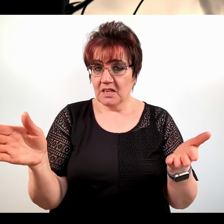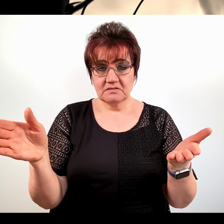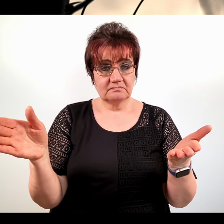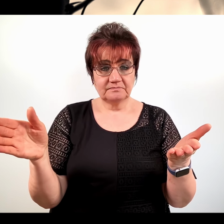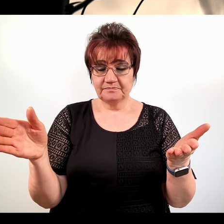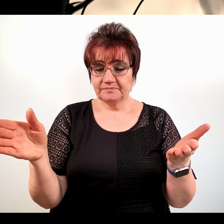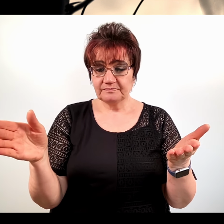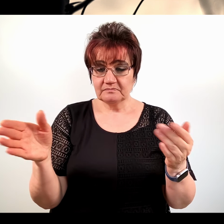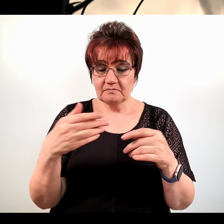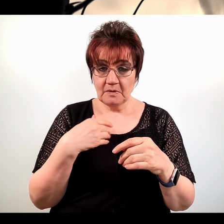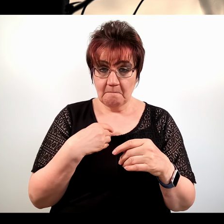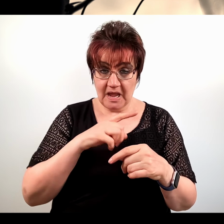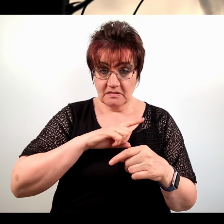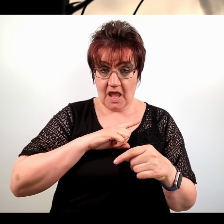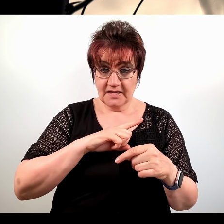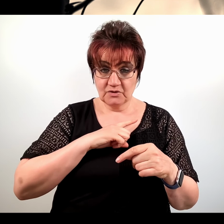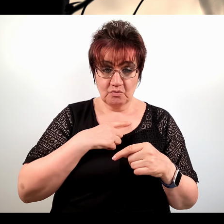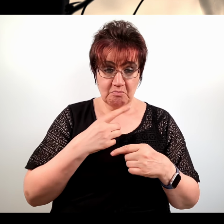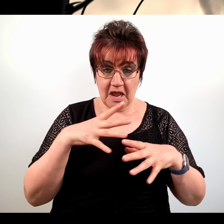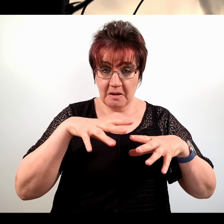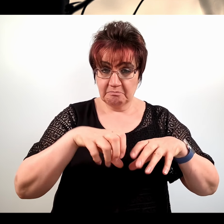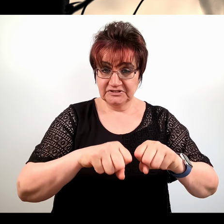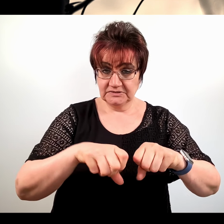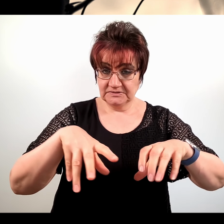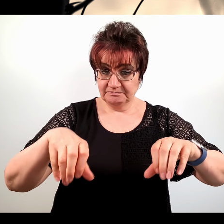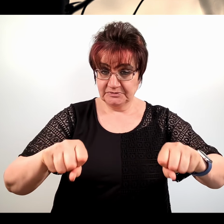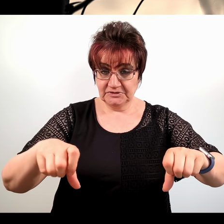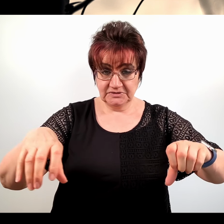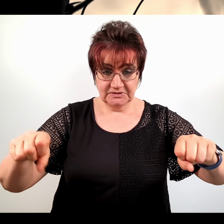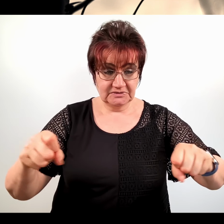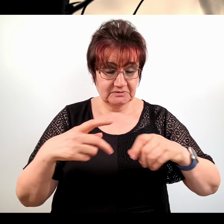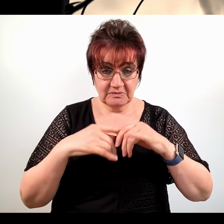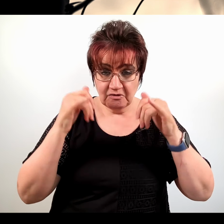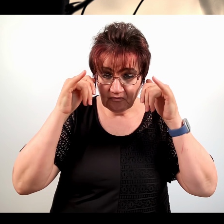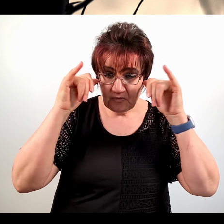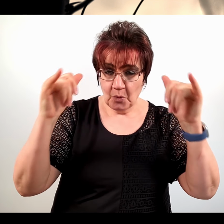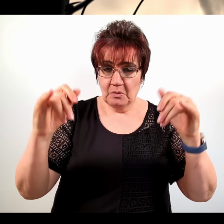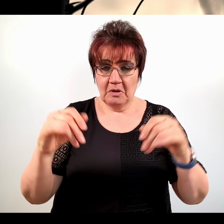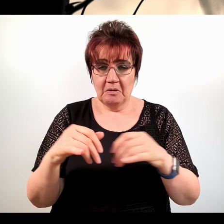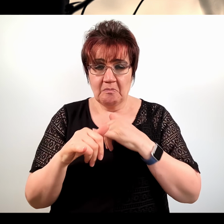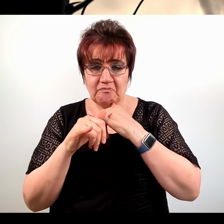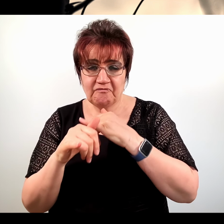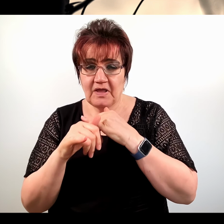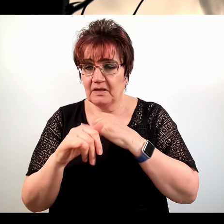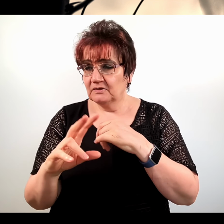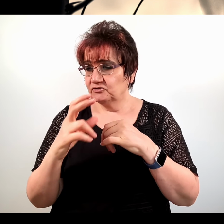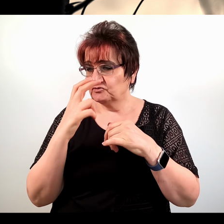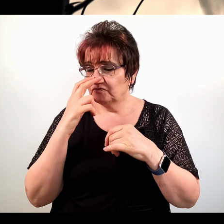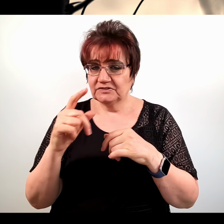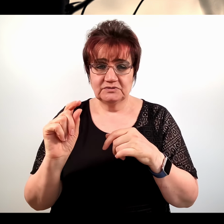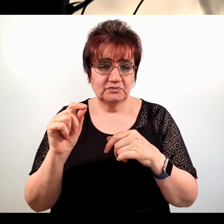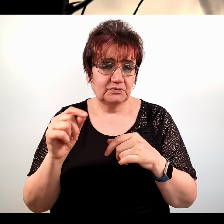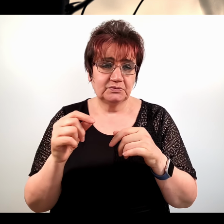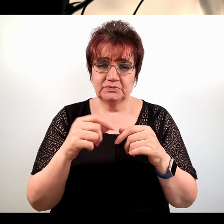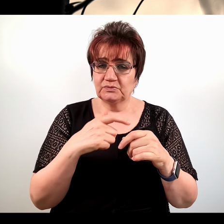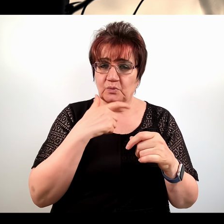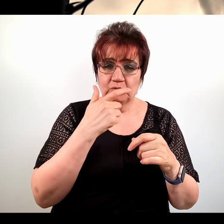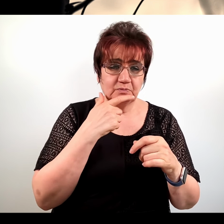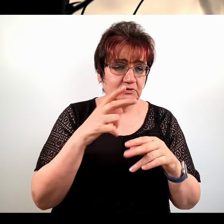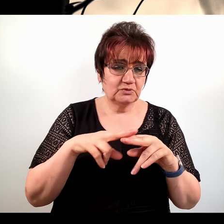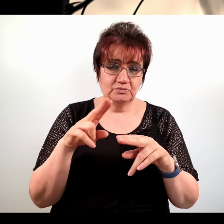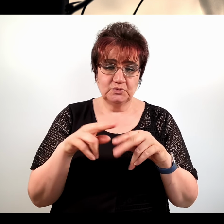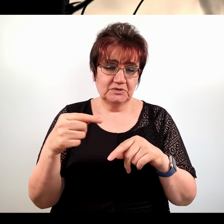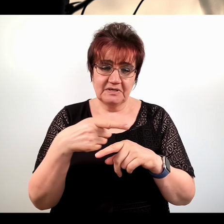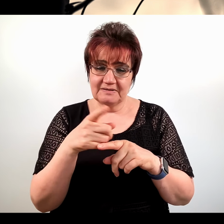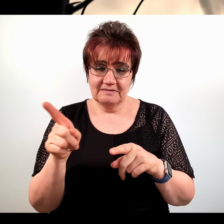Mein Reichtum, meine Güter, mein Vieh, die Fülle an mein Obst und Gemüse waren